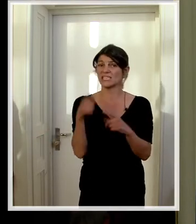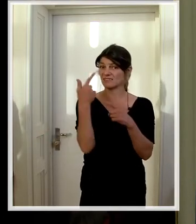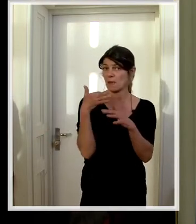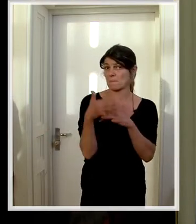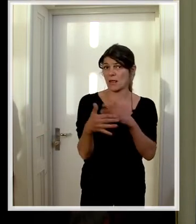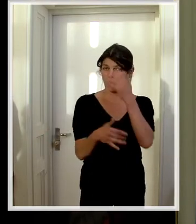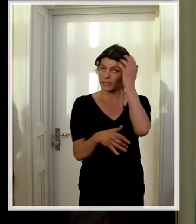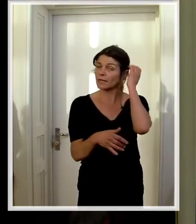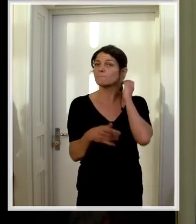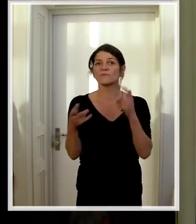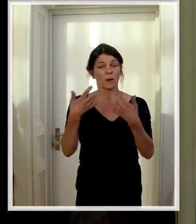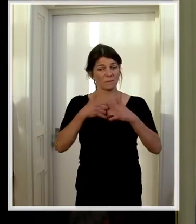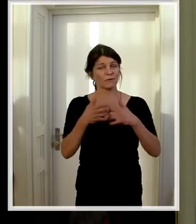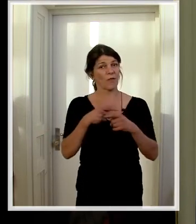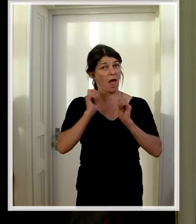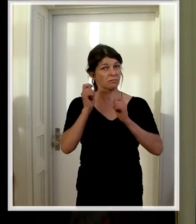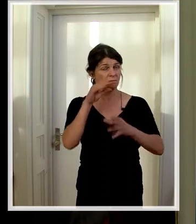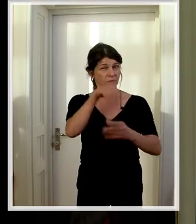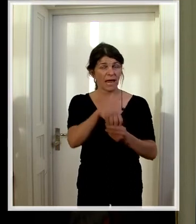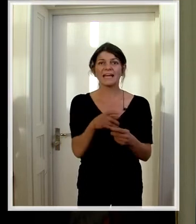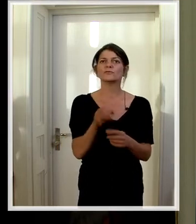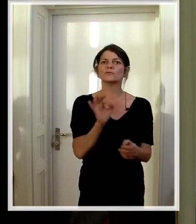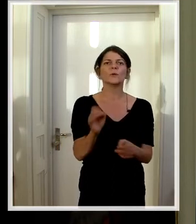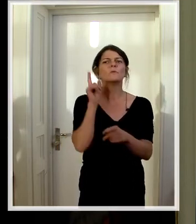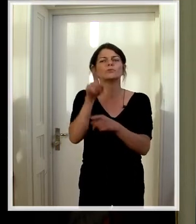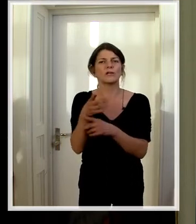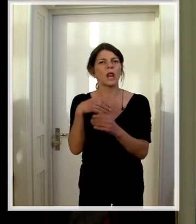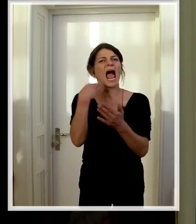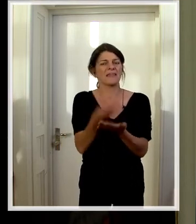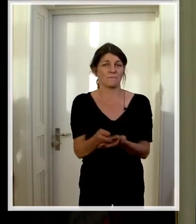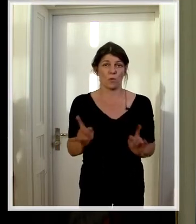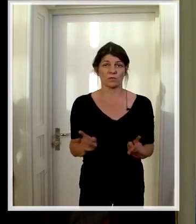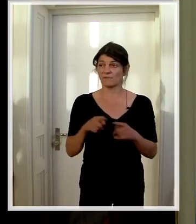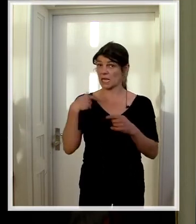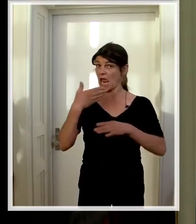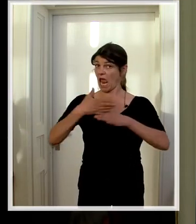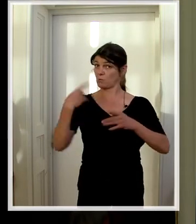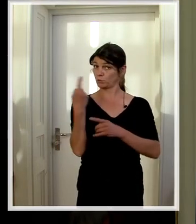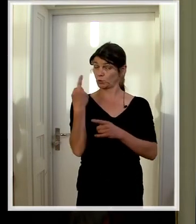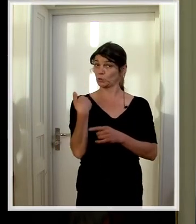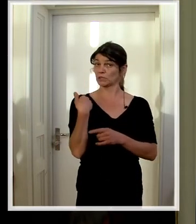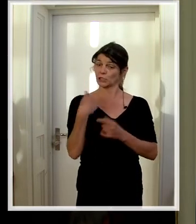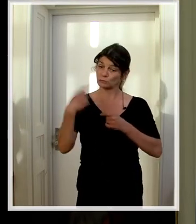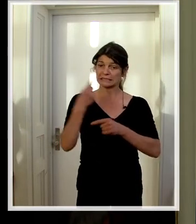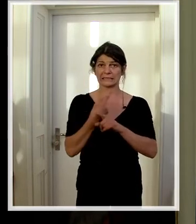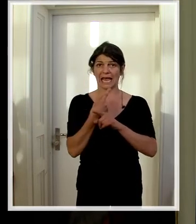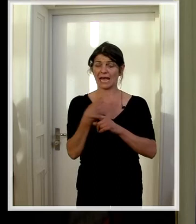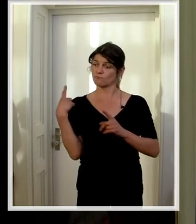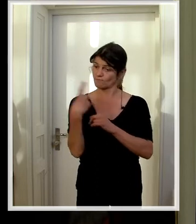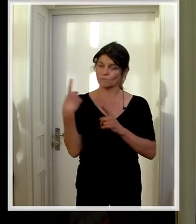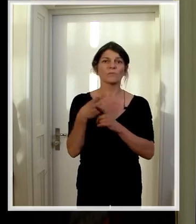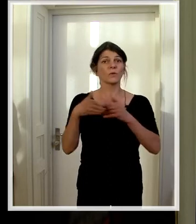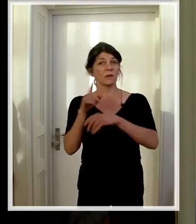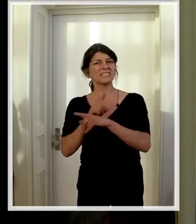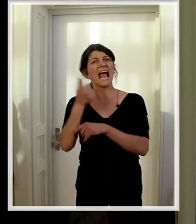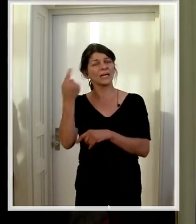im Recht und Antrag drinstehen, das wäre für die Bestellung des Angebots. Also wenn wir den Halbstundentakt in der Spitzenzeit und der Stundentakt in der